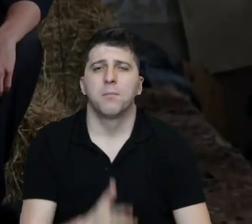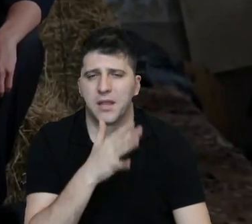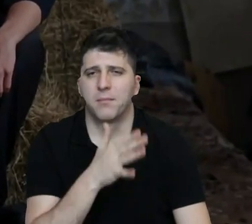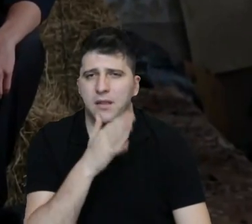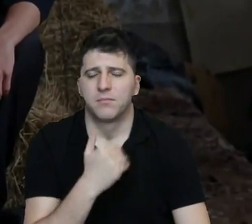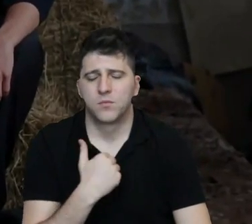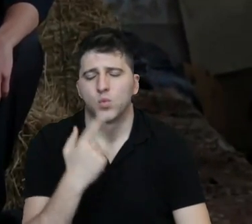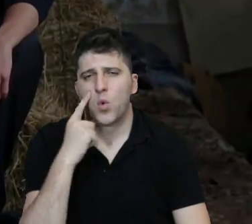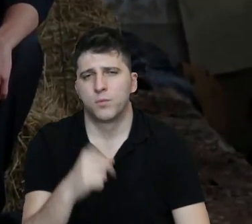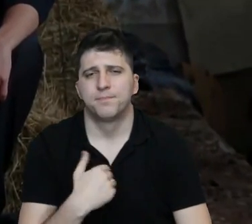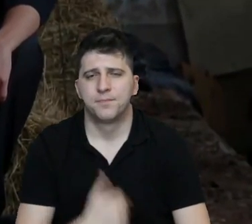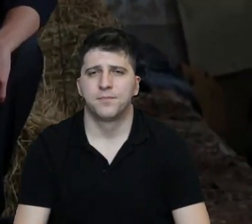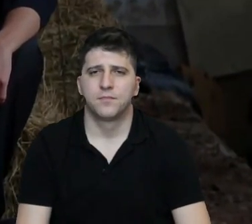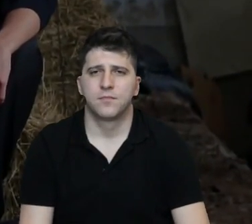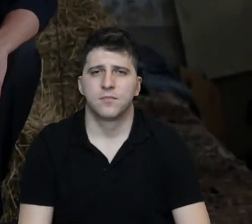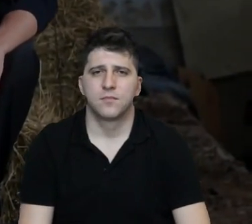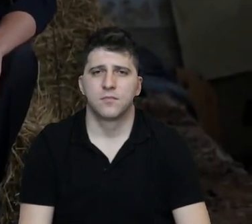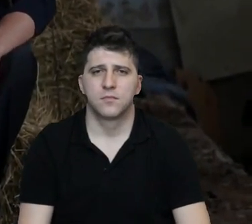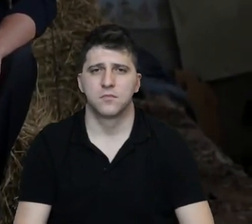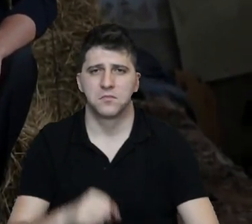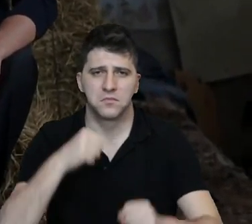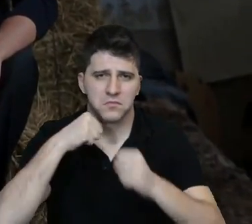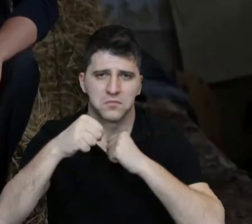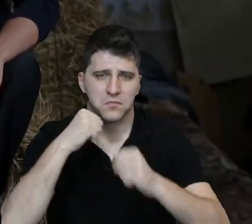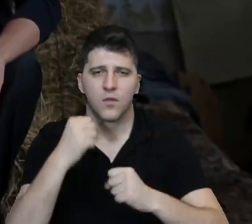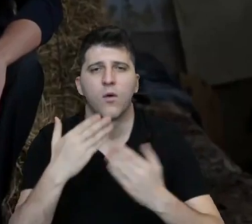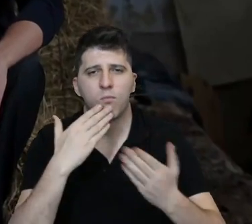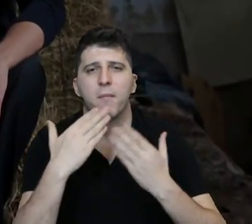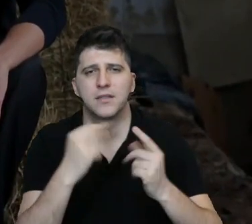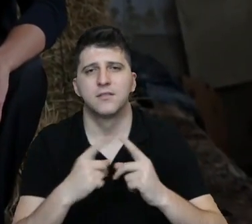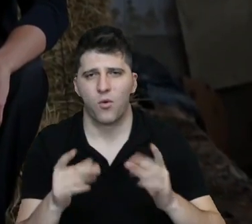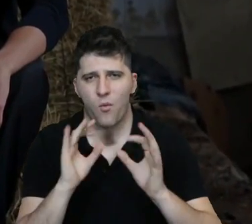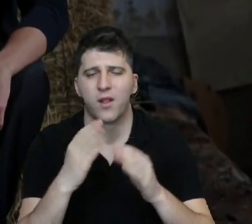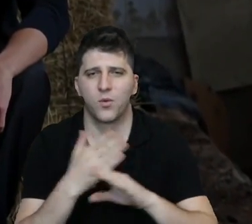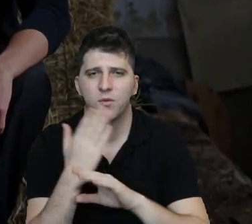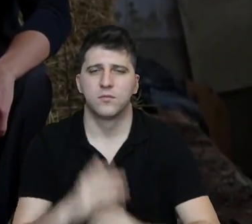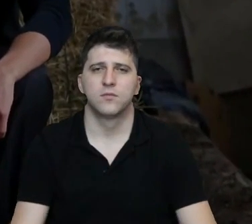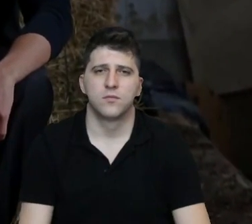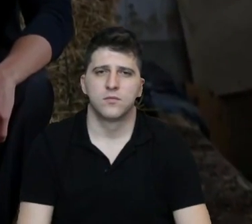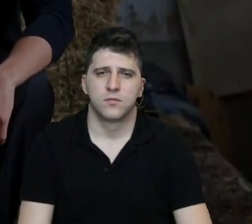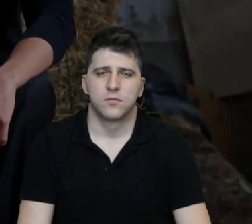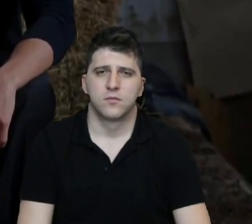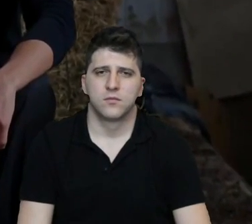Bilirim, gördük. Kavga dövüş epey muhabbet ettik seninle. Öyle oldu değil mi?